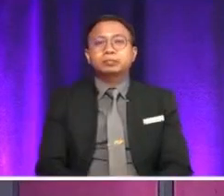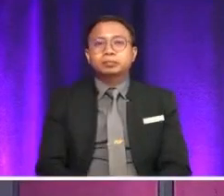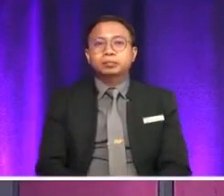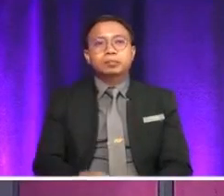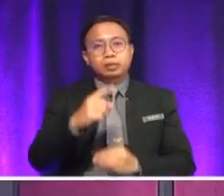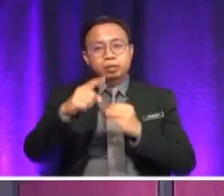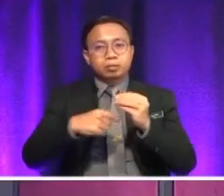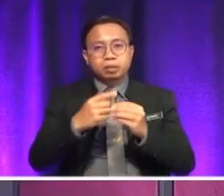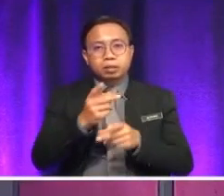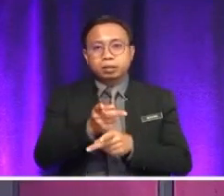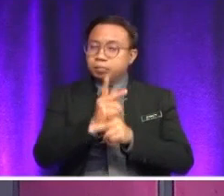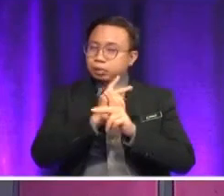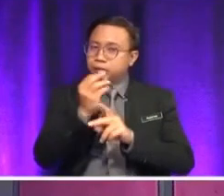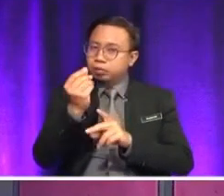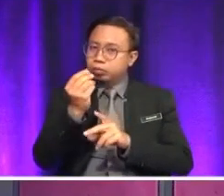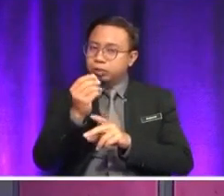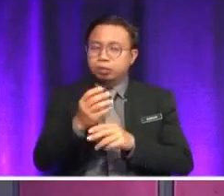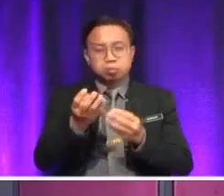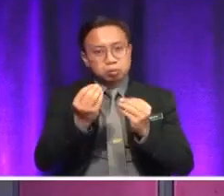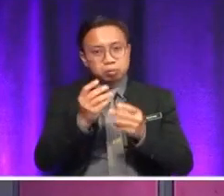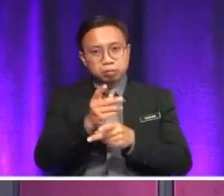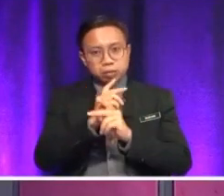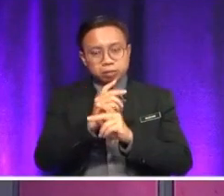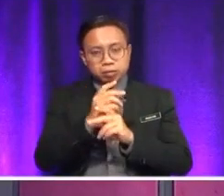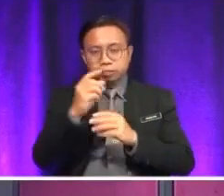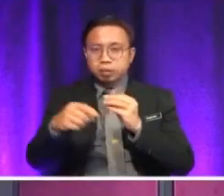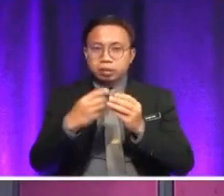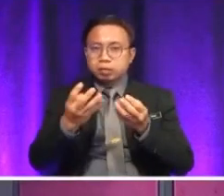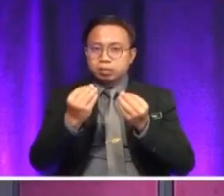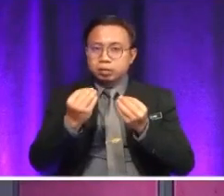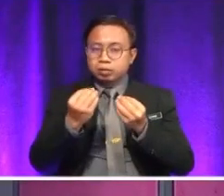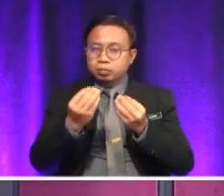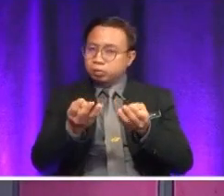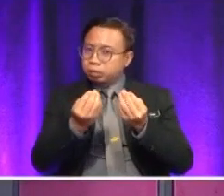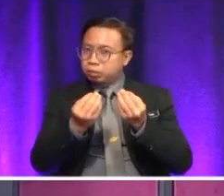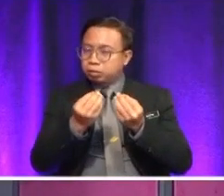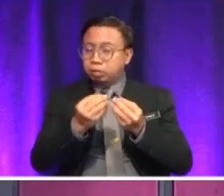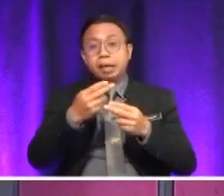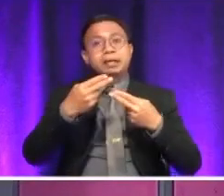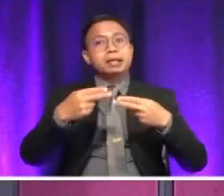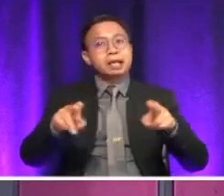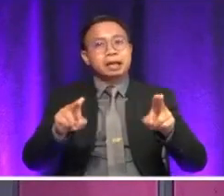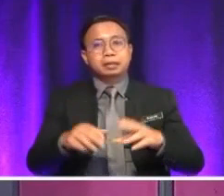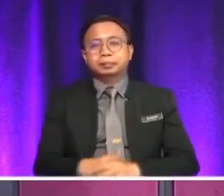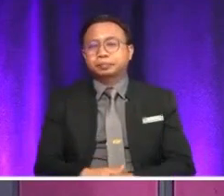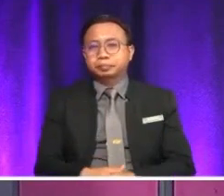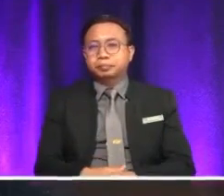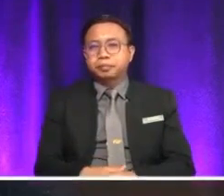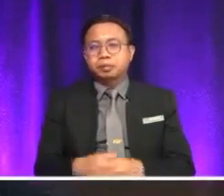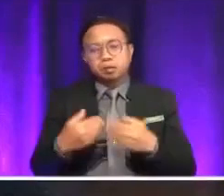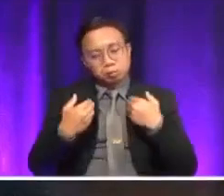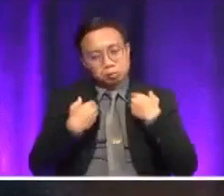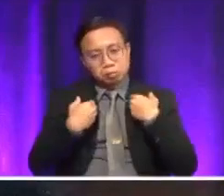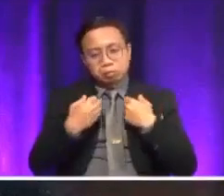Bila pinjam duit manis. Saya nak pinjam duit. Betul bila nak minta hilang. Hilang ataupun macam-macam alasan